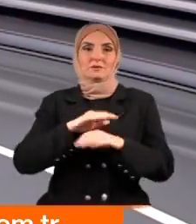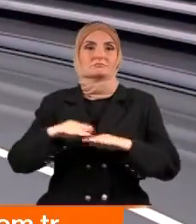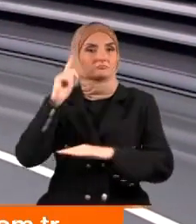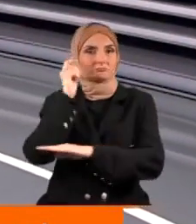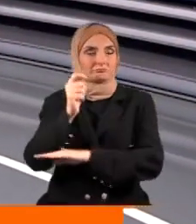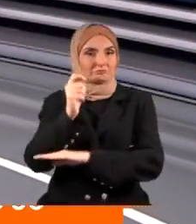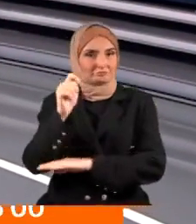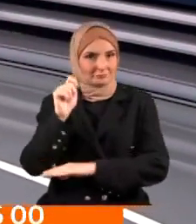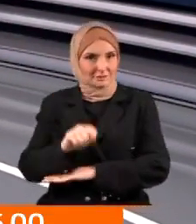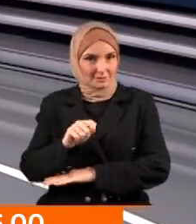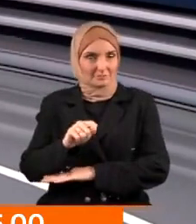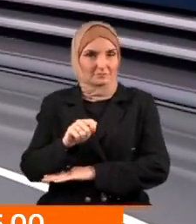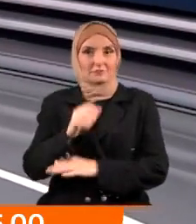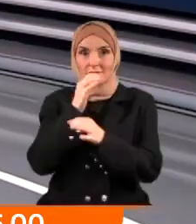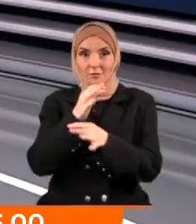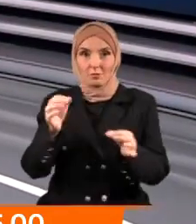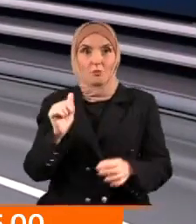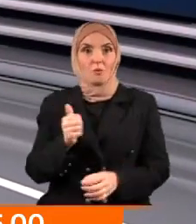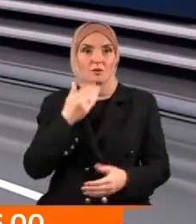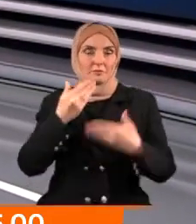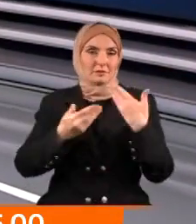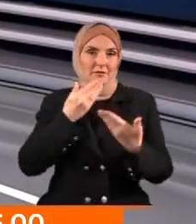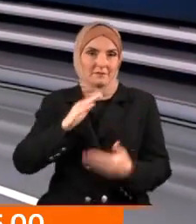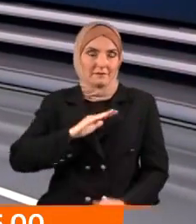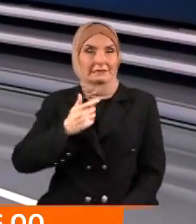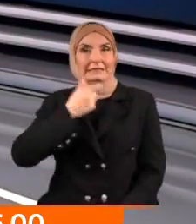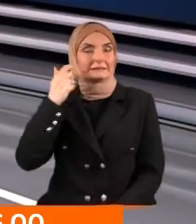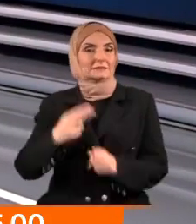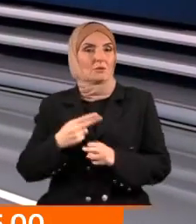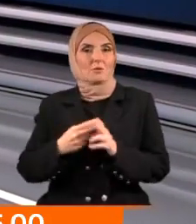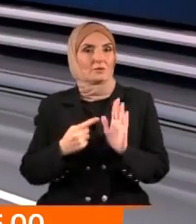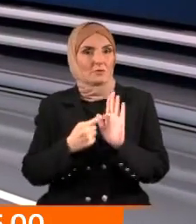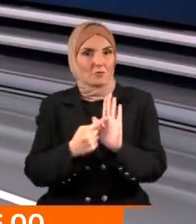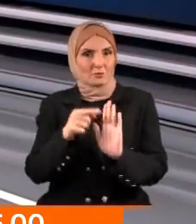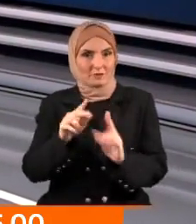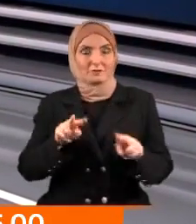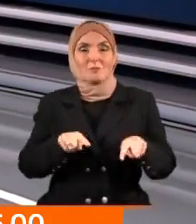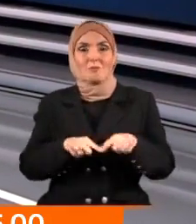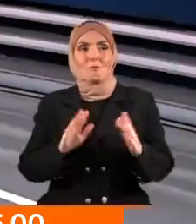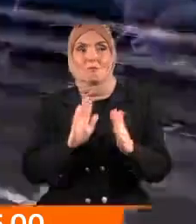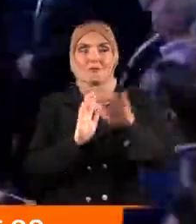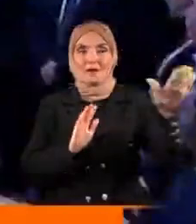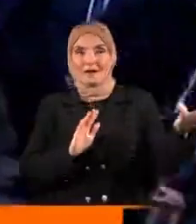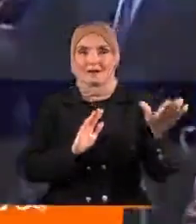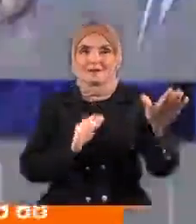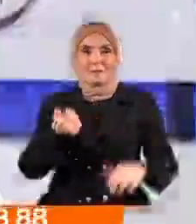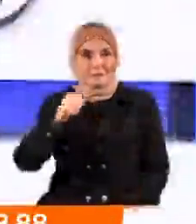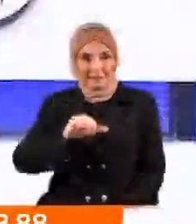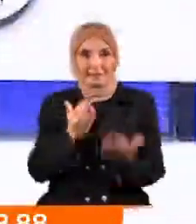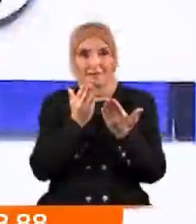önemli mesajlar verdi. Geçmişten örnekler verdi. Muhalefeti yenilgilerden ders almamakla eleştirdi.